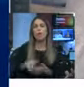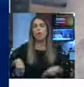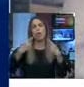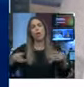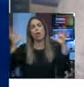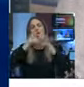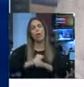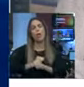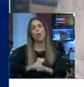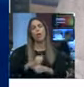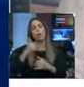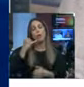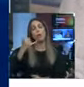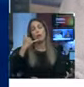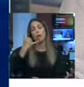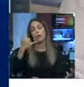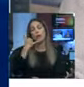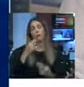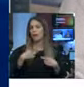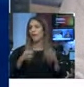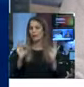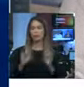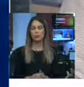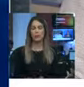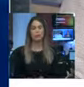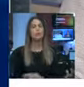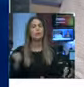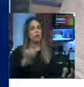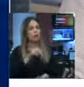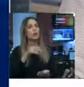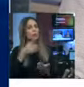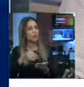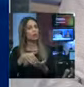ולדבר עם המוקד. וזה עוד נושא שנטפל בו בהמשך. שלמה מעוז, תודה רבה לך. ערב טוב.